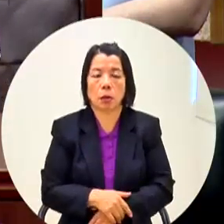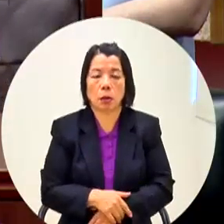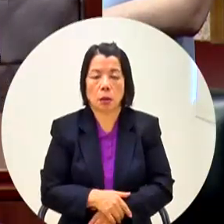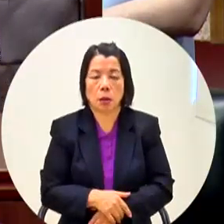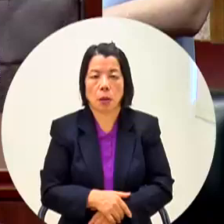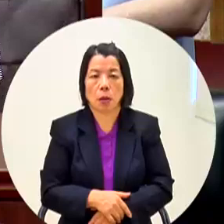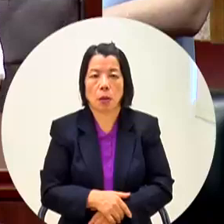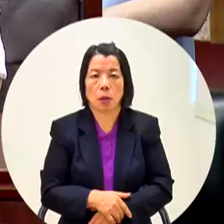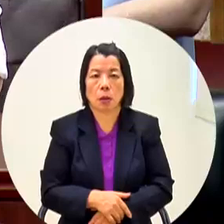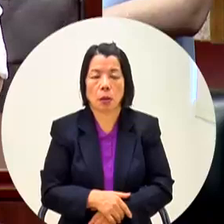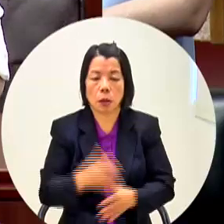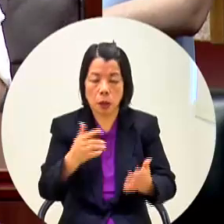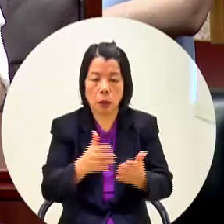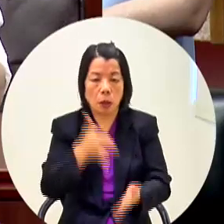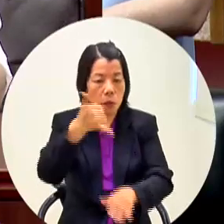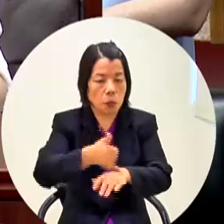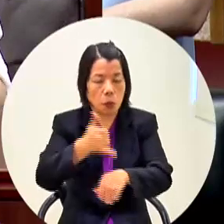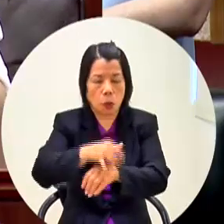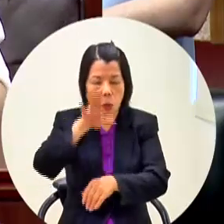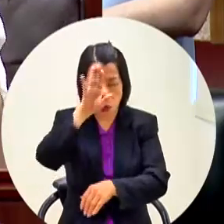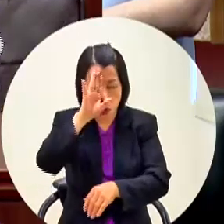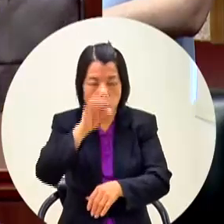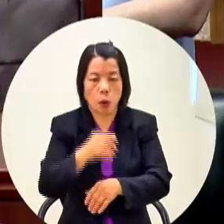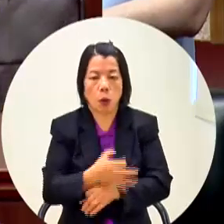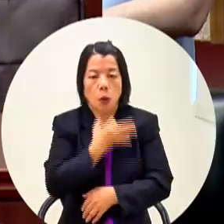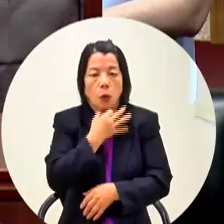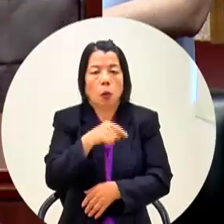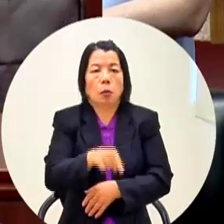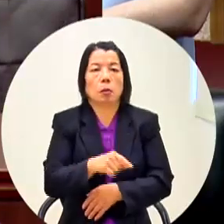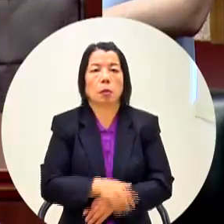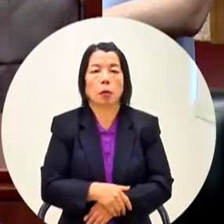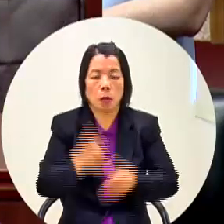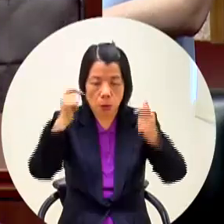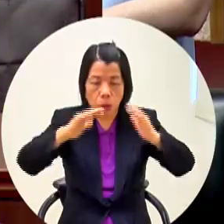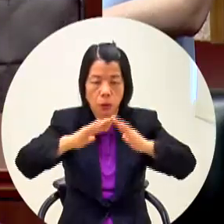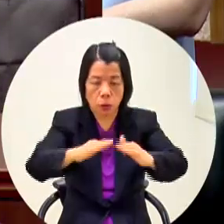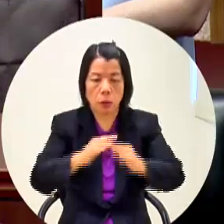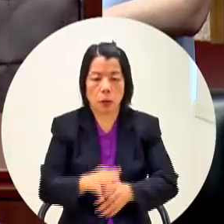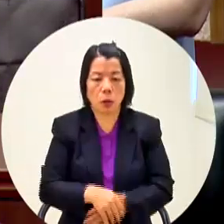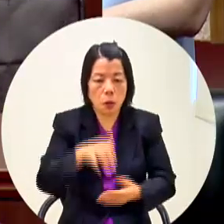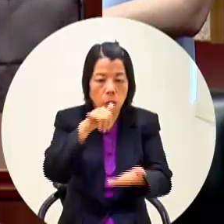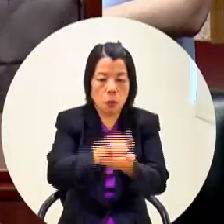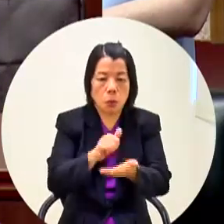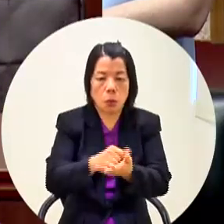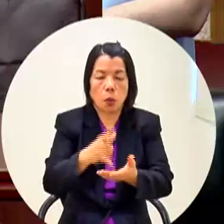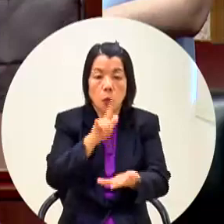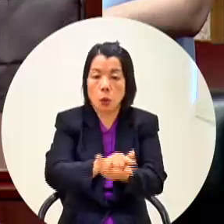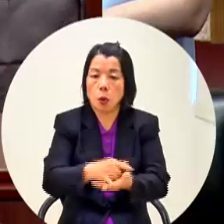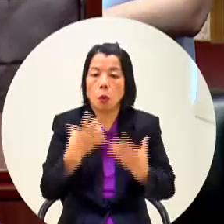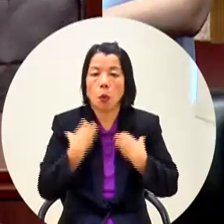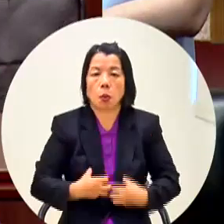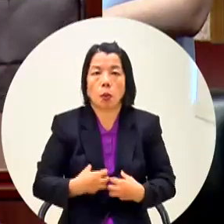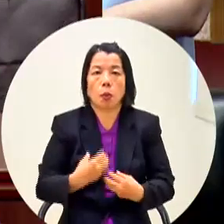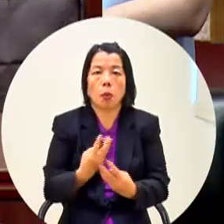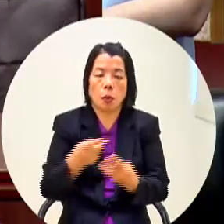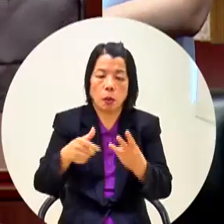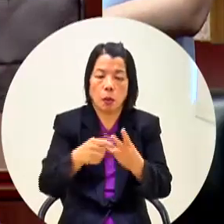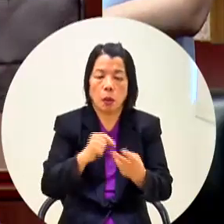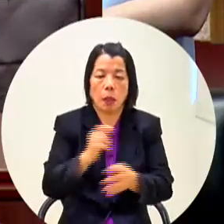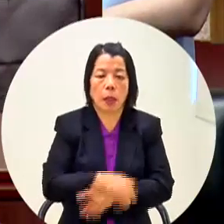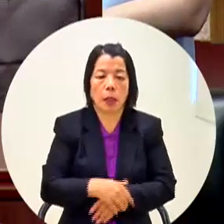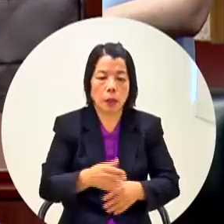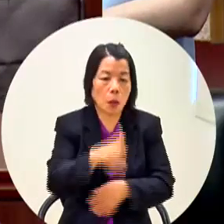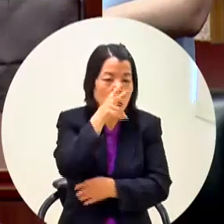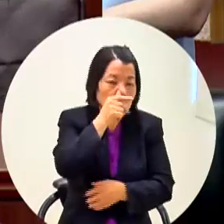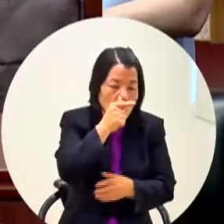上另外登革热。如果今天高雄又有新冠肺炎，又有登革热，又有旱塌病毒在